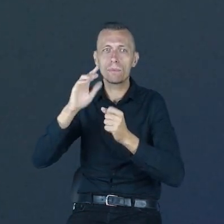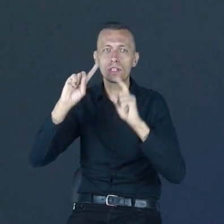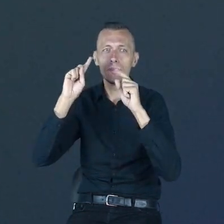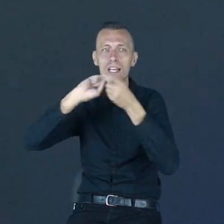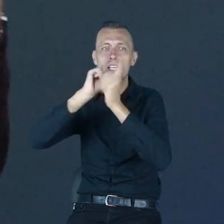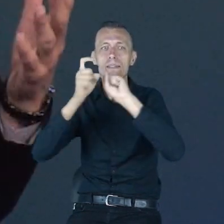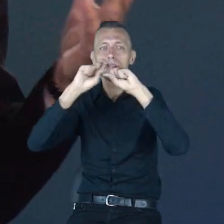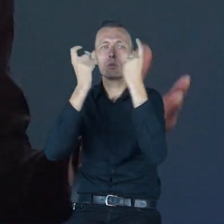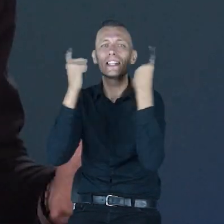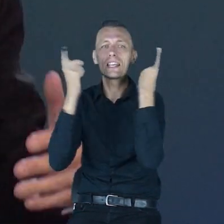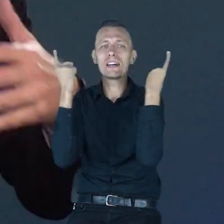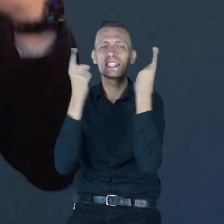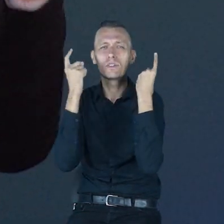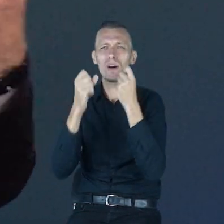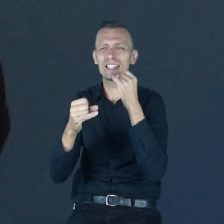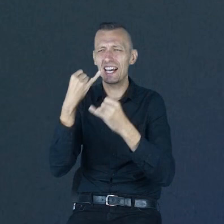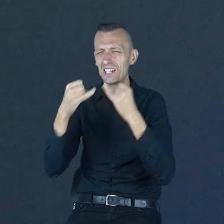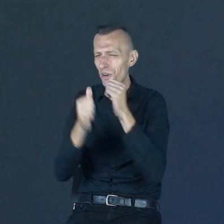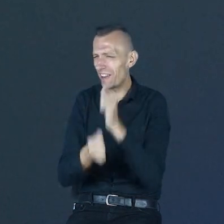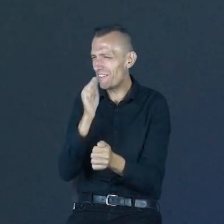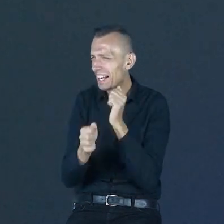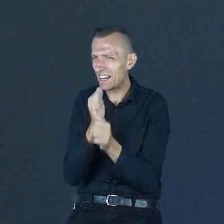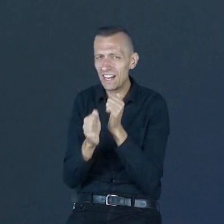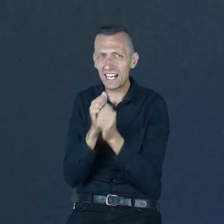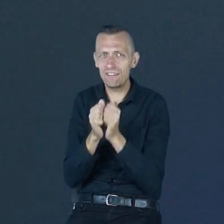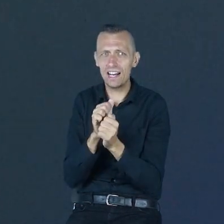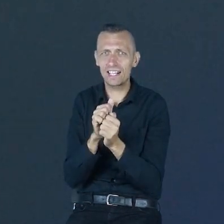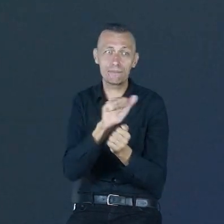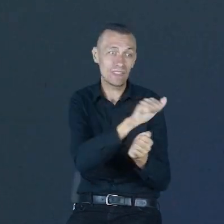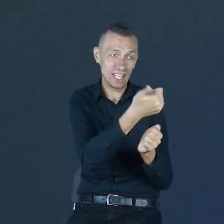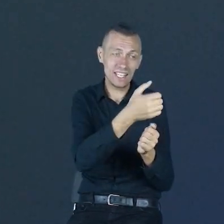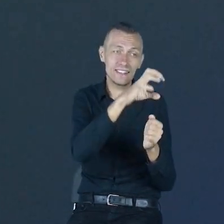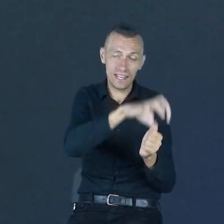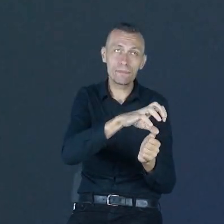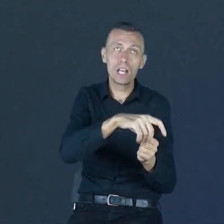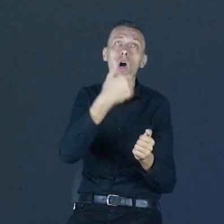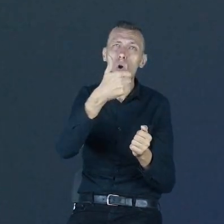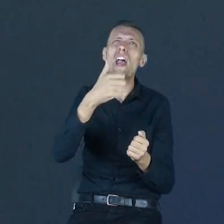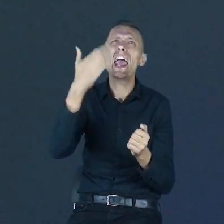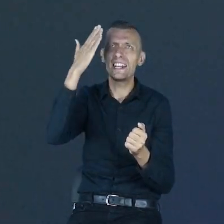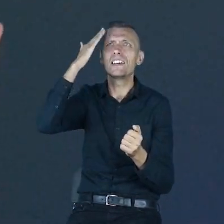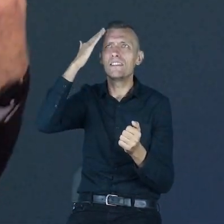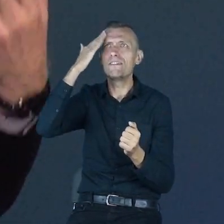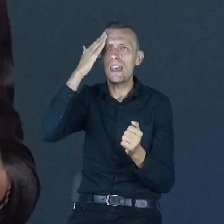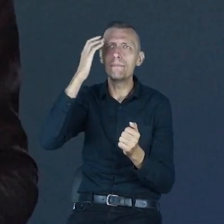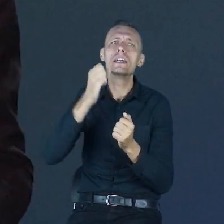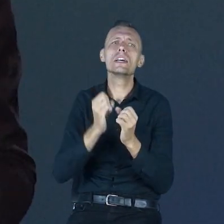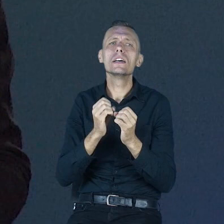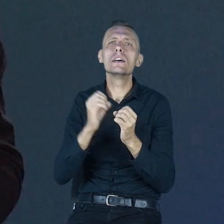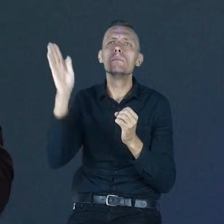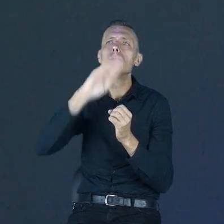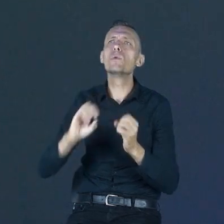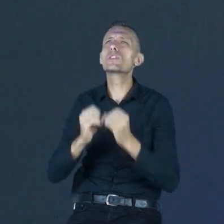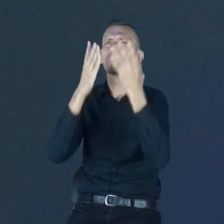Nie, z jednej strony widzimy, że to jest Boży świat, bo stworzony przez Boga, że jest tyle dobra, czystości i